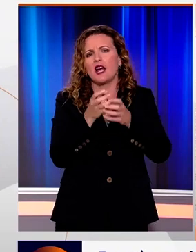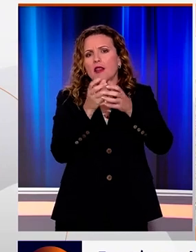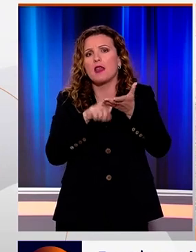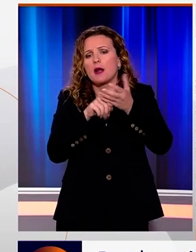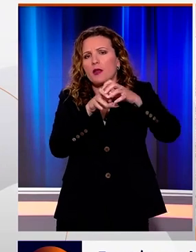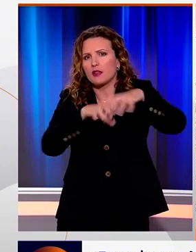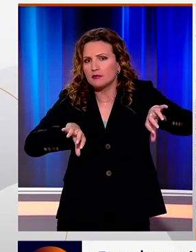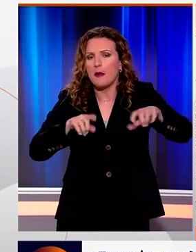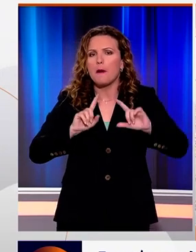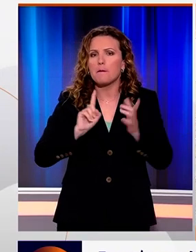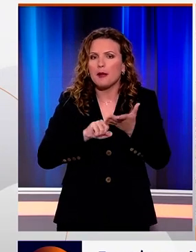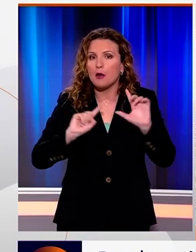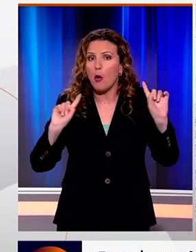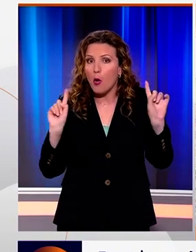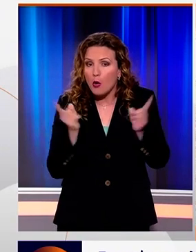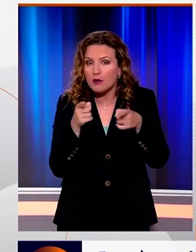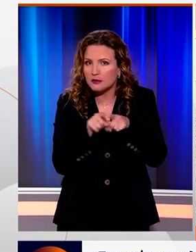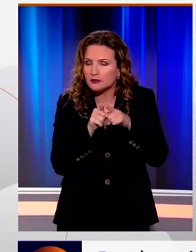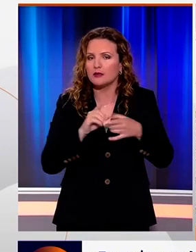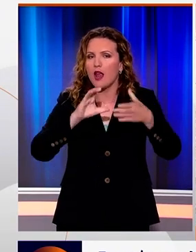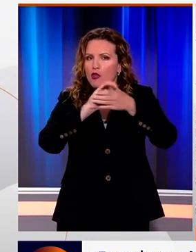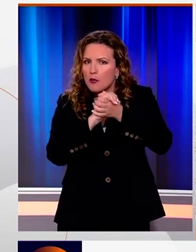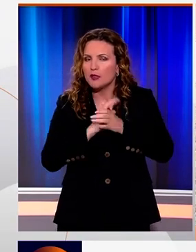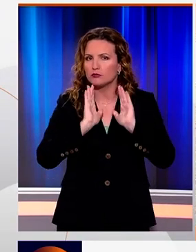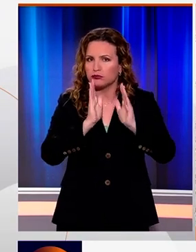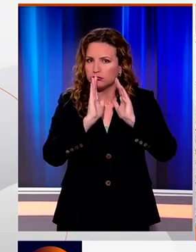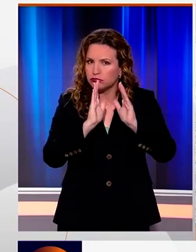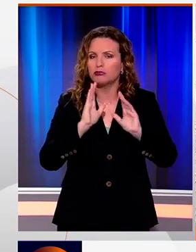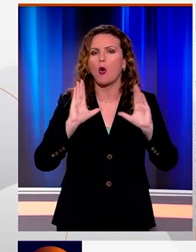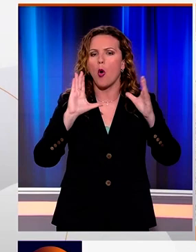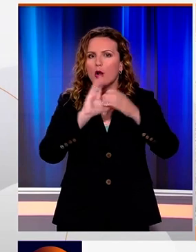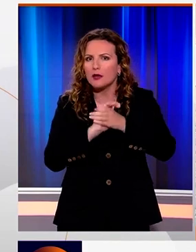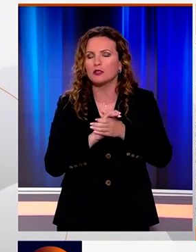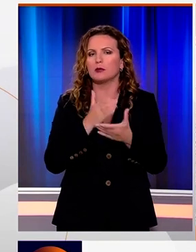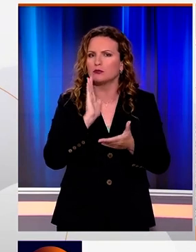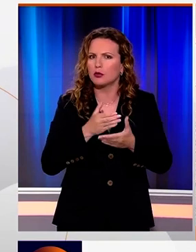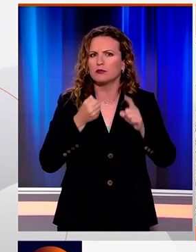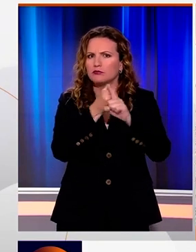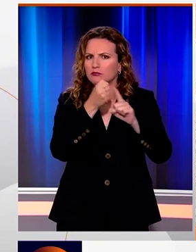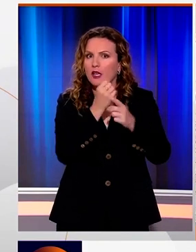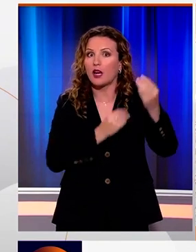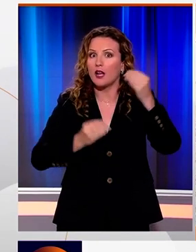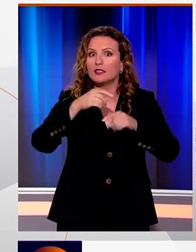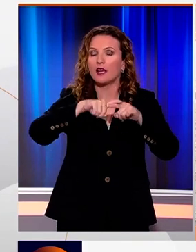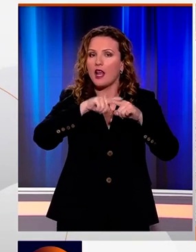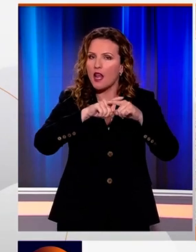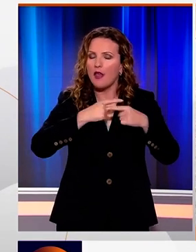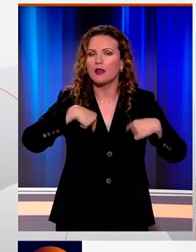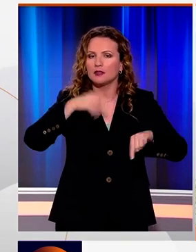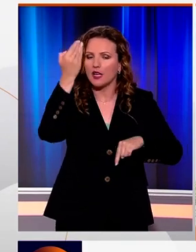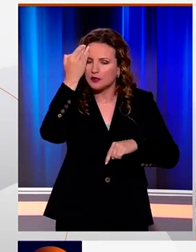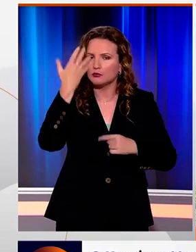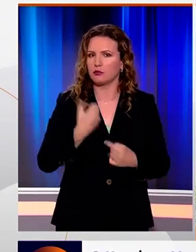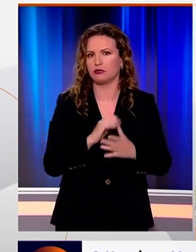μέρα ενωμένοι θα προχωρήσουμε μπροστά, διότι ενωμένοι μπορούμε να διεκδικήσουμε την καλύτερη Ελλάδα που μας